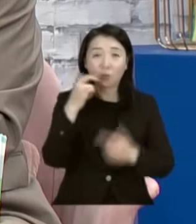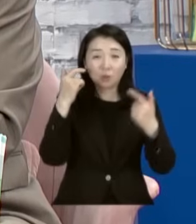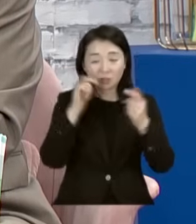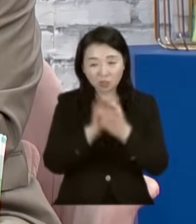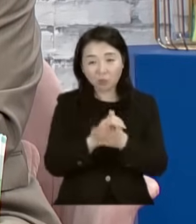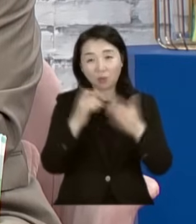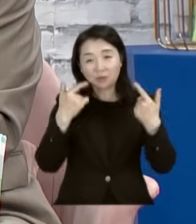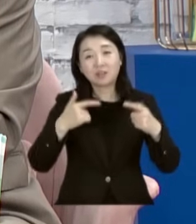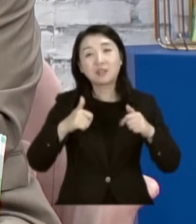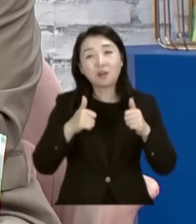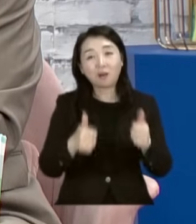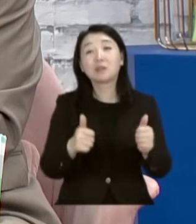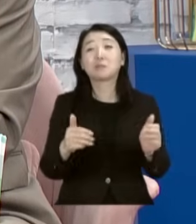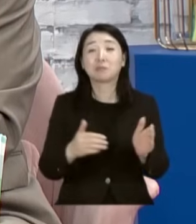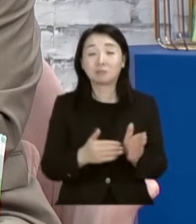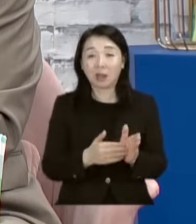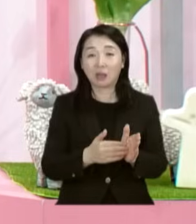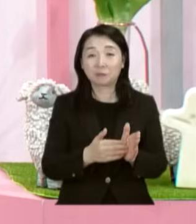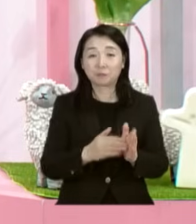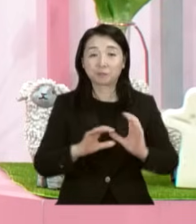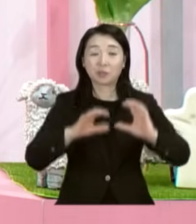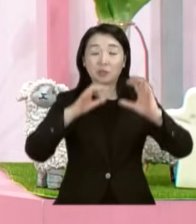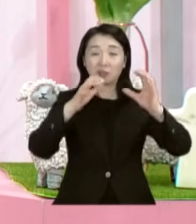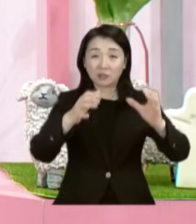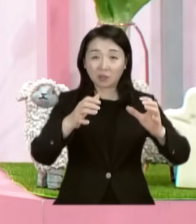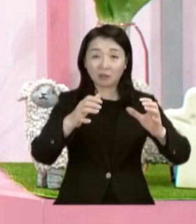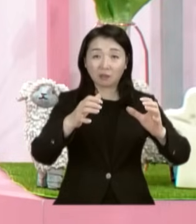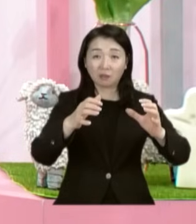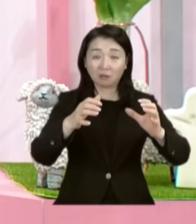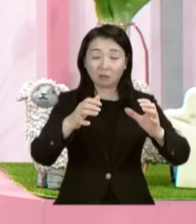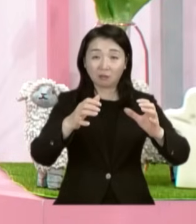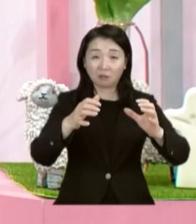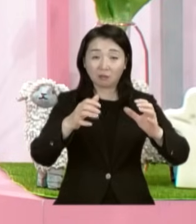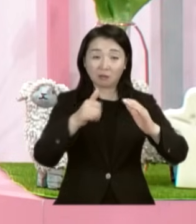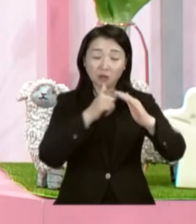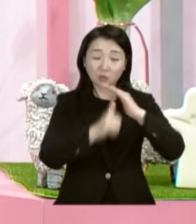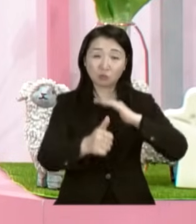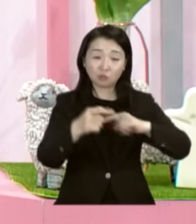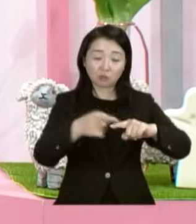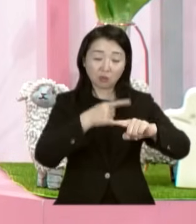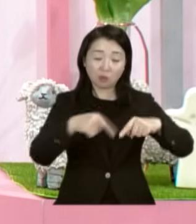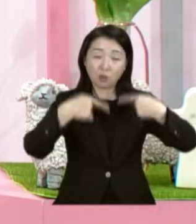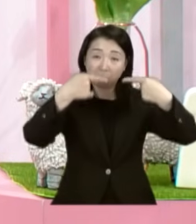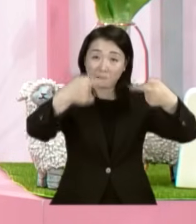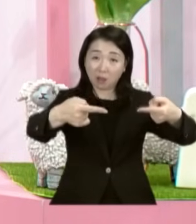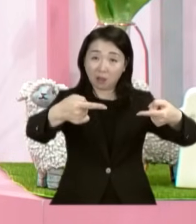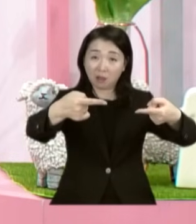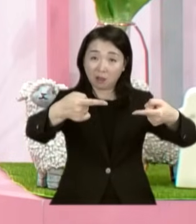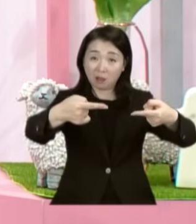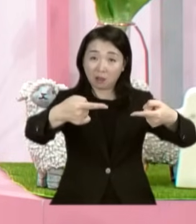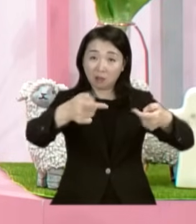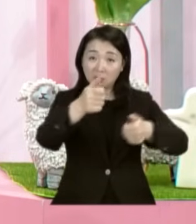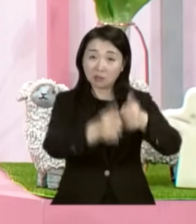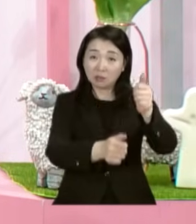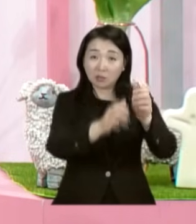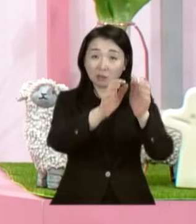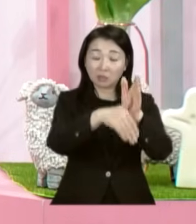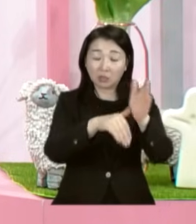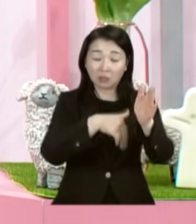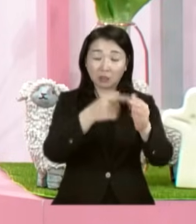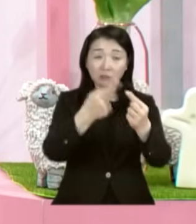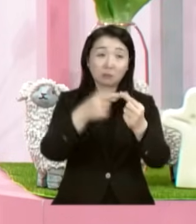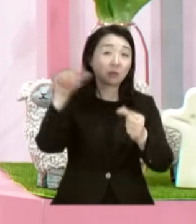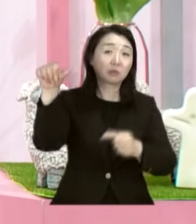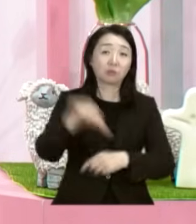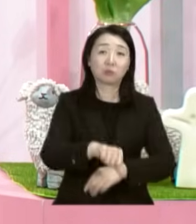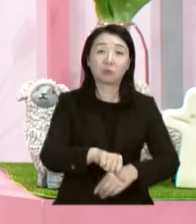하고 이런 시간을 매일 가지면서 이제 세계 선수권에 나갔는데네 근데 그 시합 때 어 제가 첫